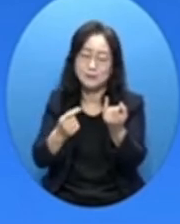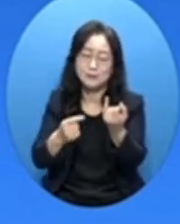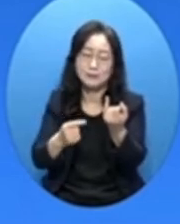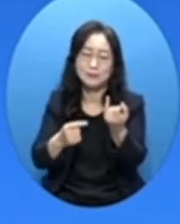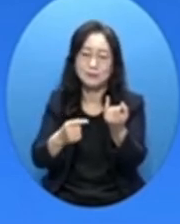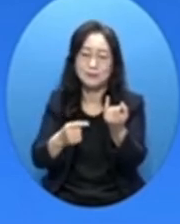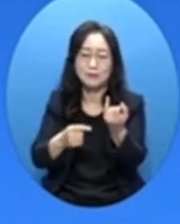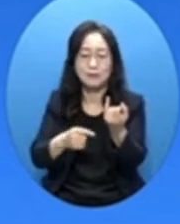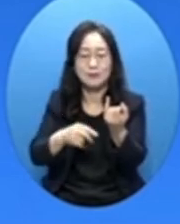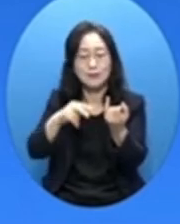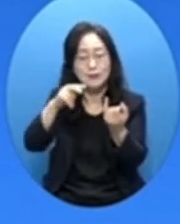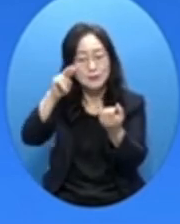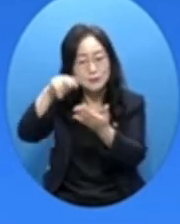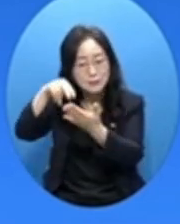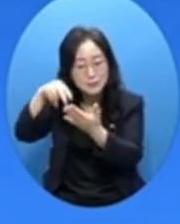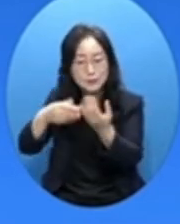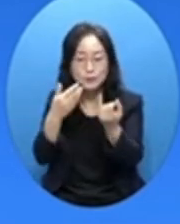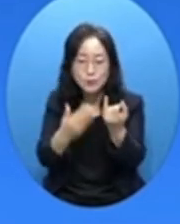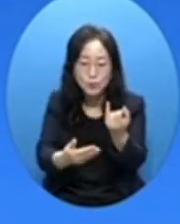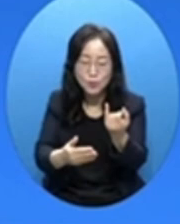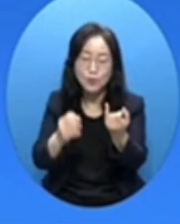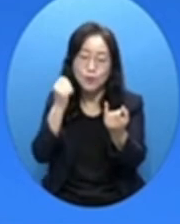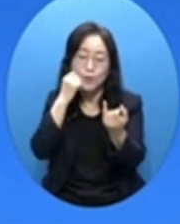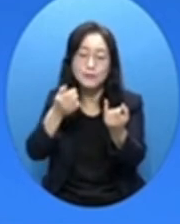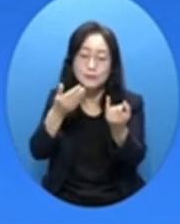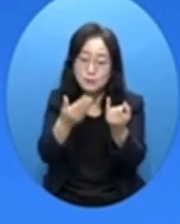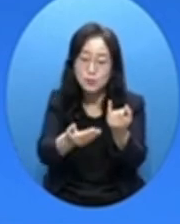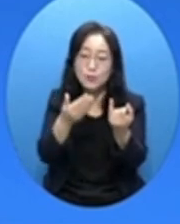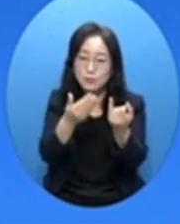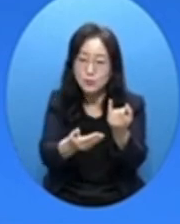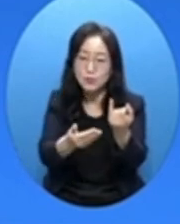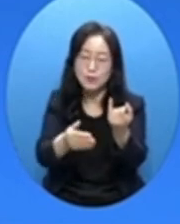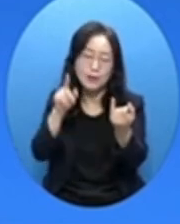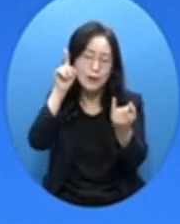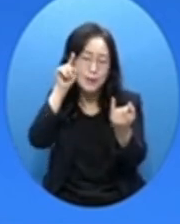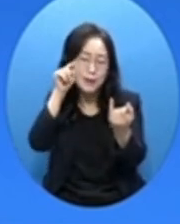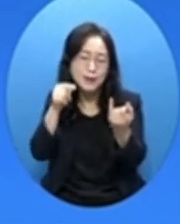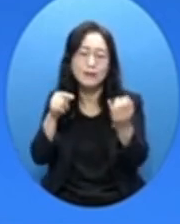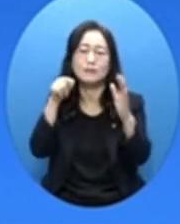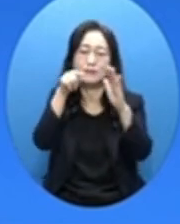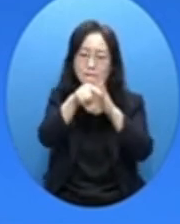성경책도 읽어주고 또 과제도 가져놓고 그러면서 매일 찾아갑니다.